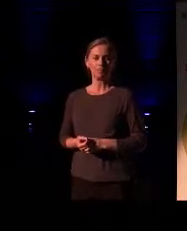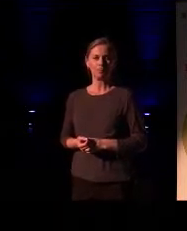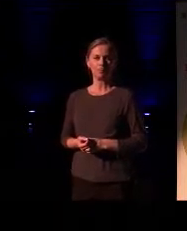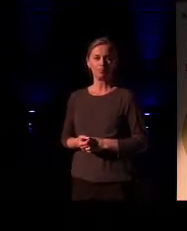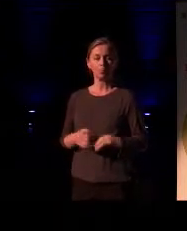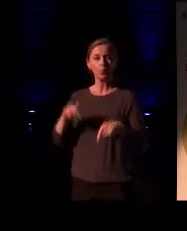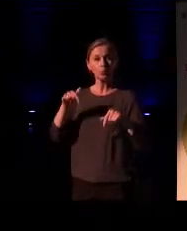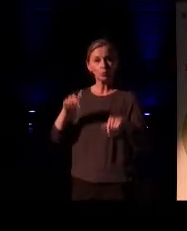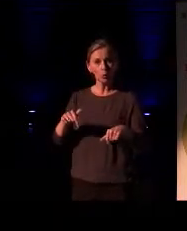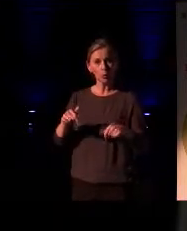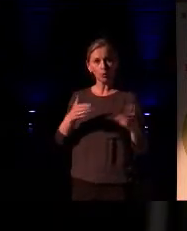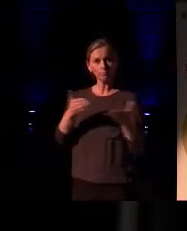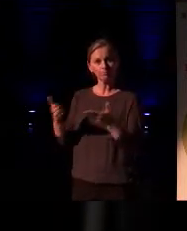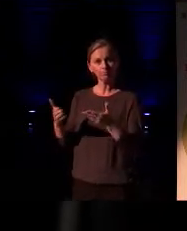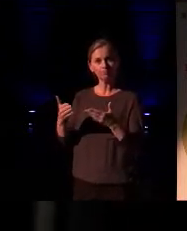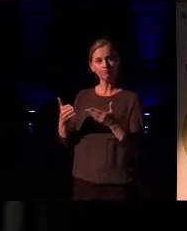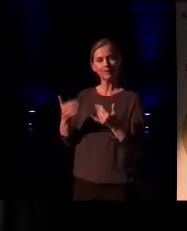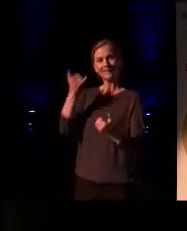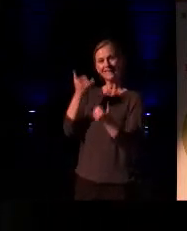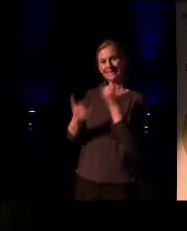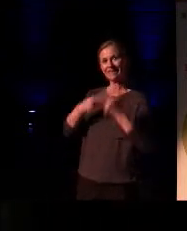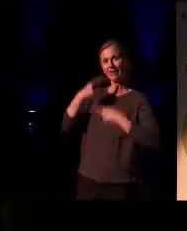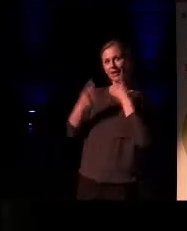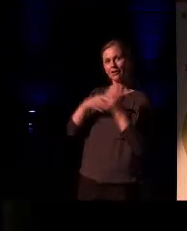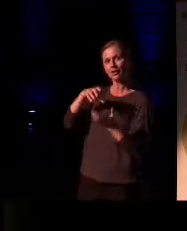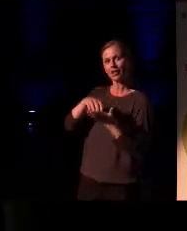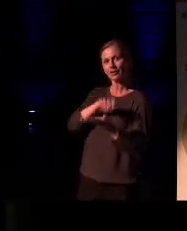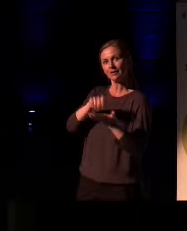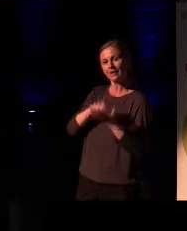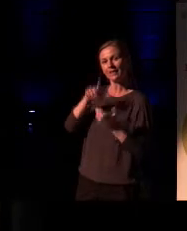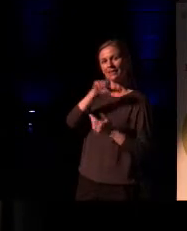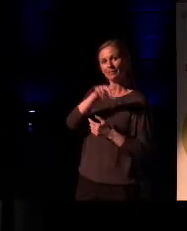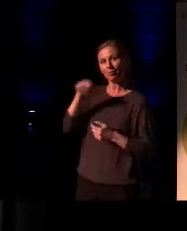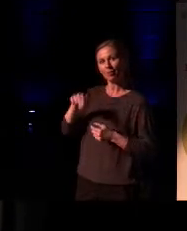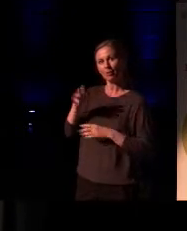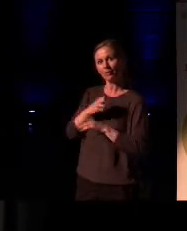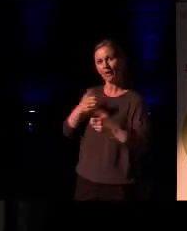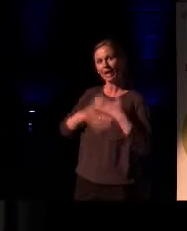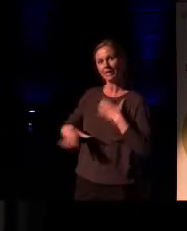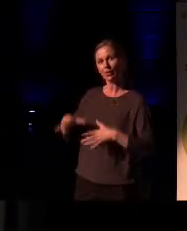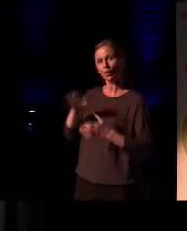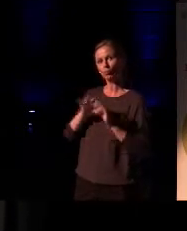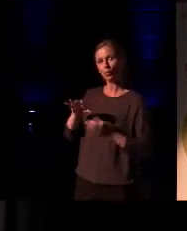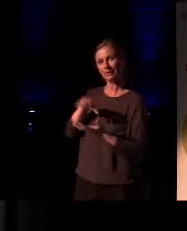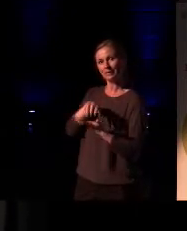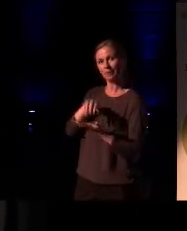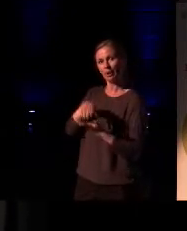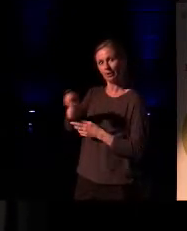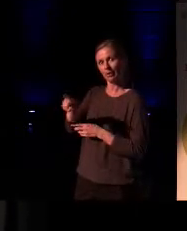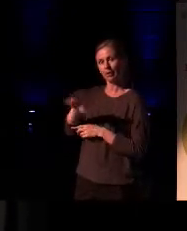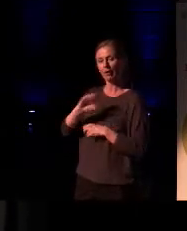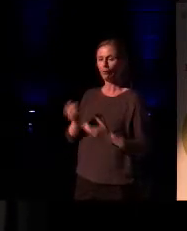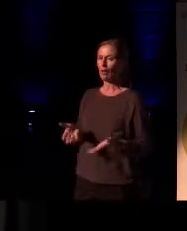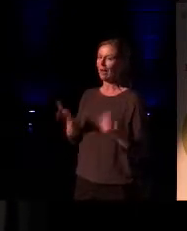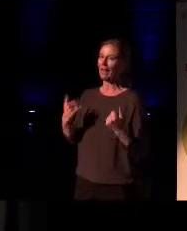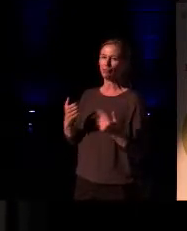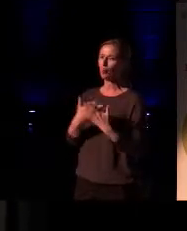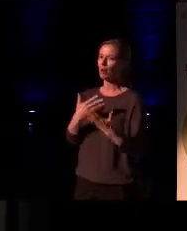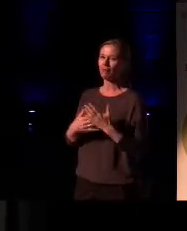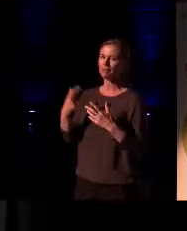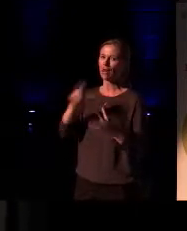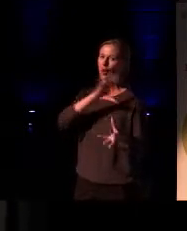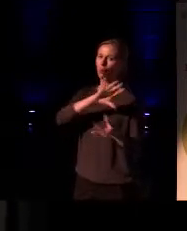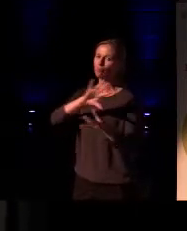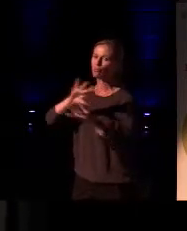Da har du kommet til dagens siste taler. Statssekretær Lisbeth Normann fra Helse- og omsorgsdepartementet har fått den enkle oppgaven å oppsummere